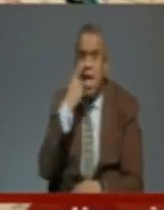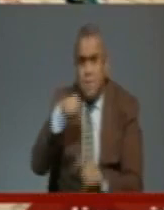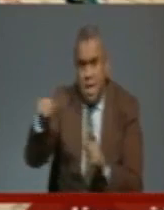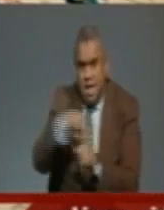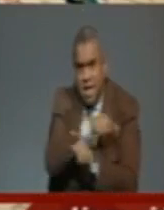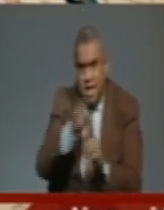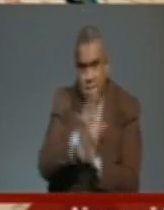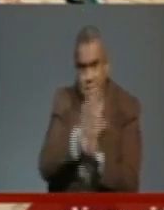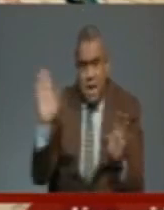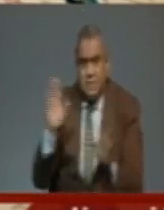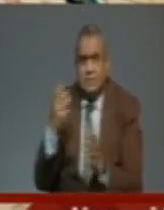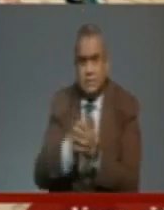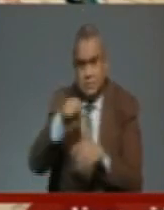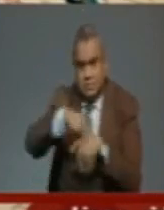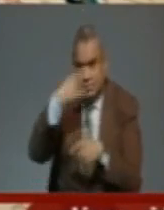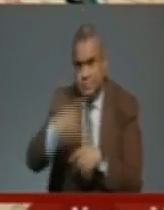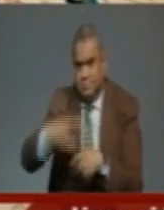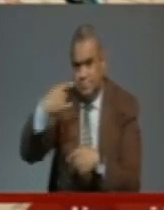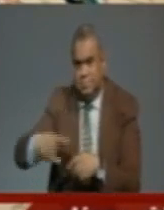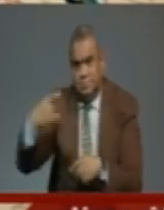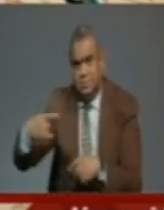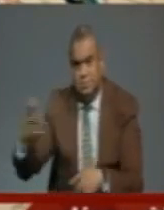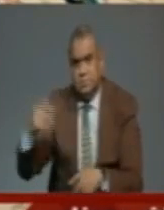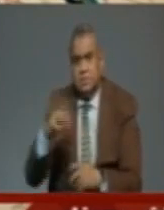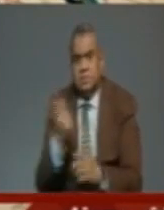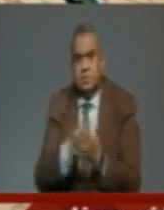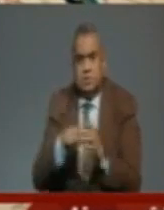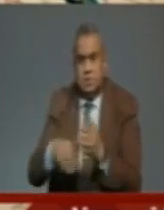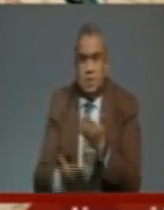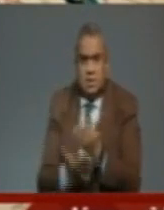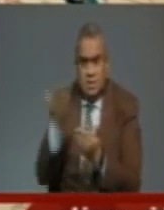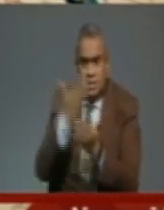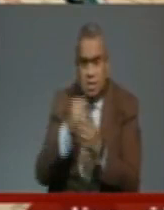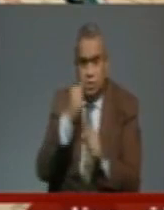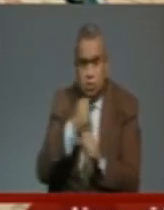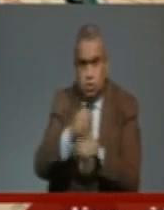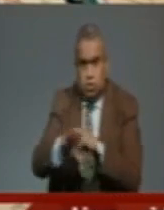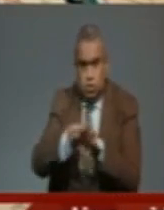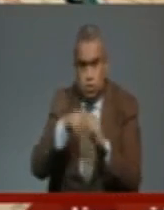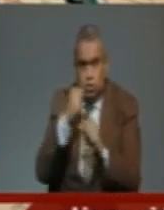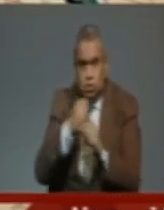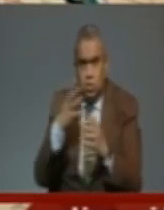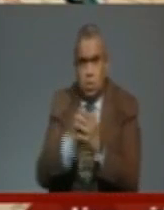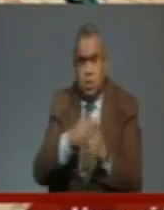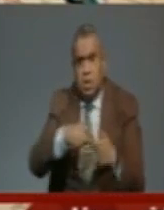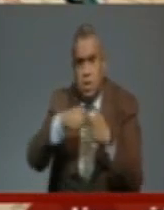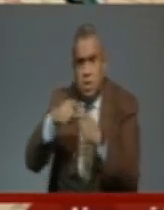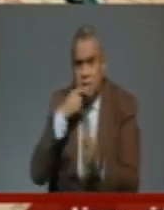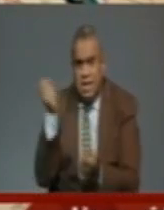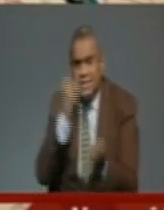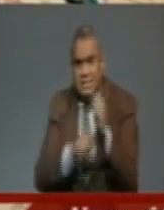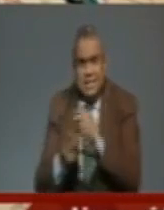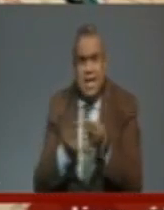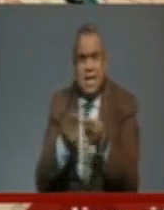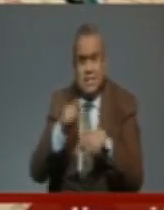الخط خططنا ودلوقتي اترفع مساحي وبيتصمم دلوقتي عشان يمر بمنطقه الصناعات الثقيله في